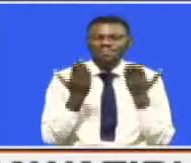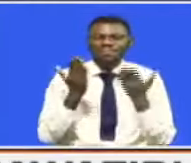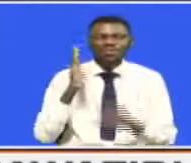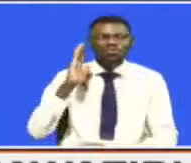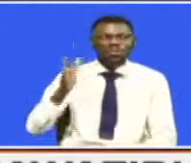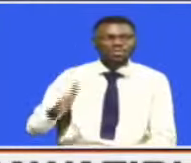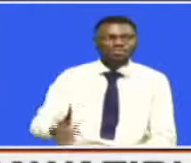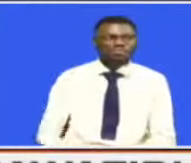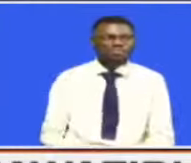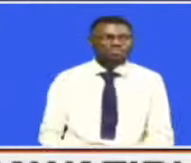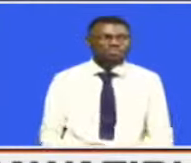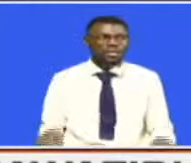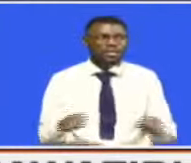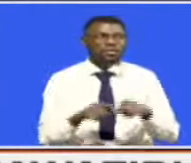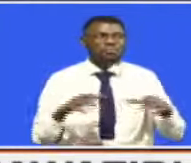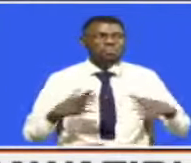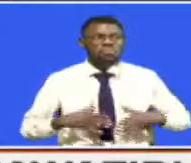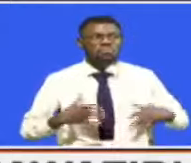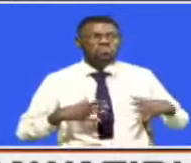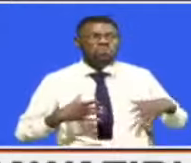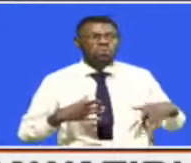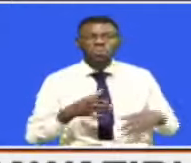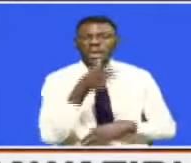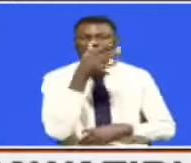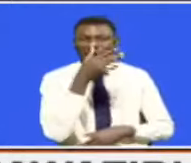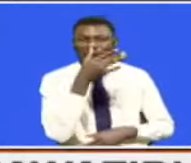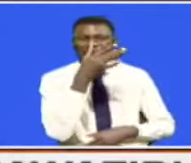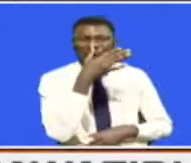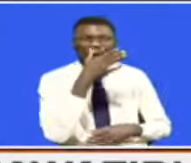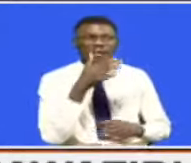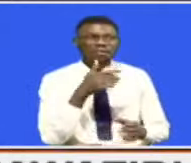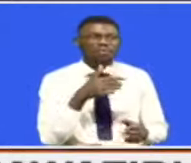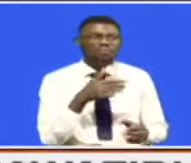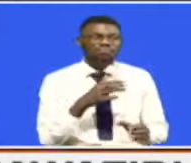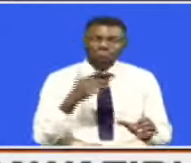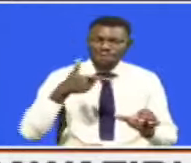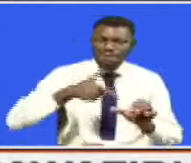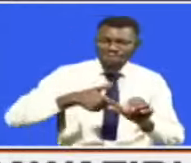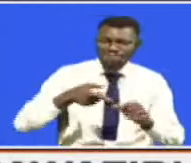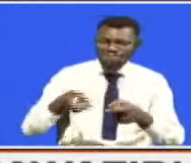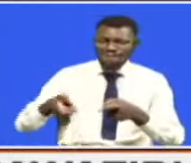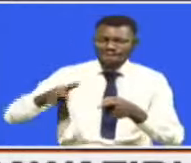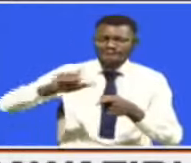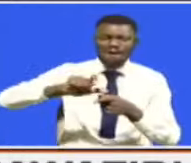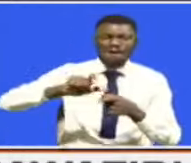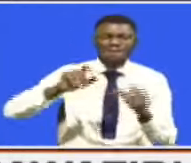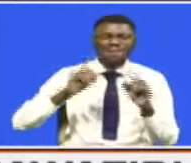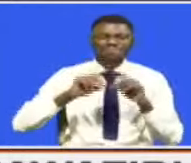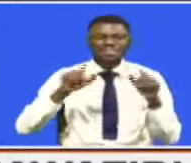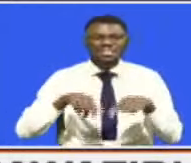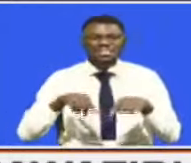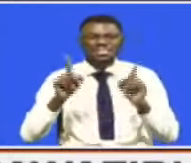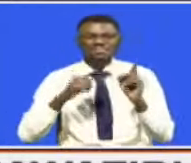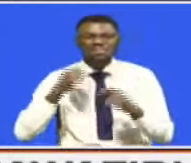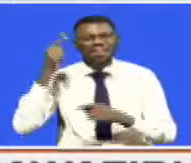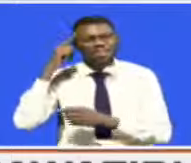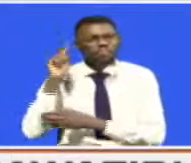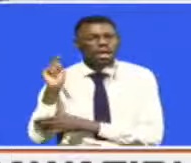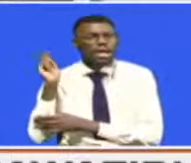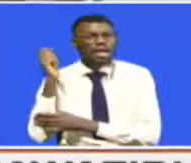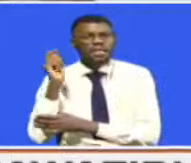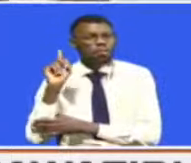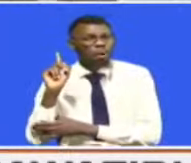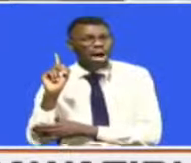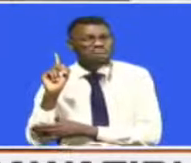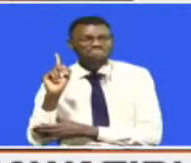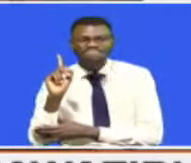pia mnadanganywa kule kwamba that bei ya mafuta imepanda juu. Na wanasema azif ni Kenya peke yake.